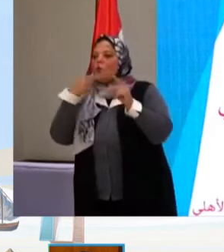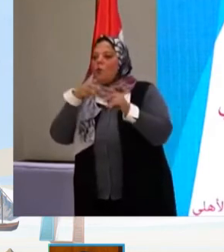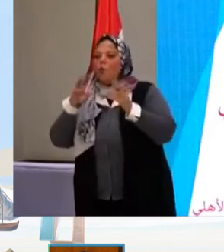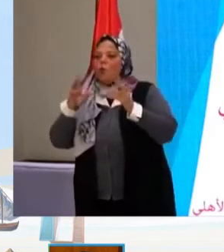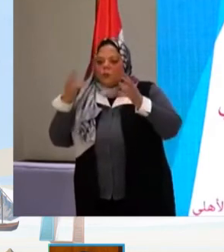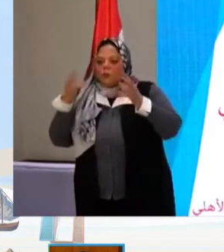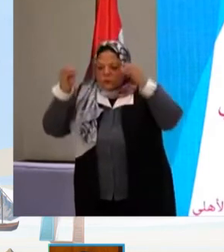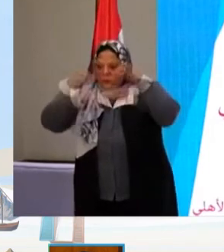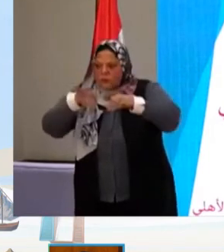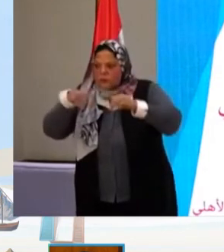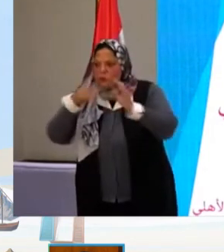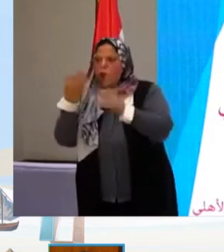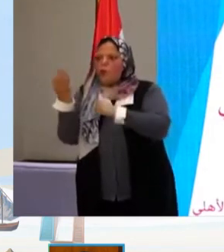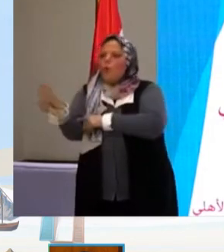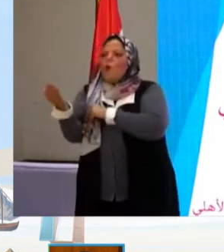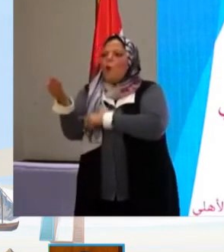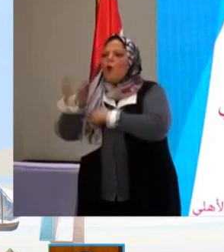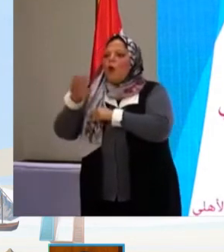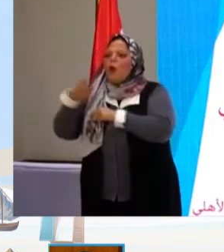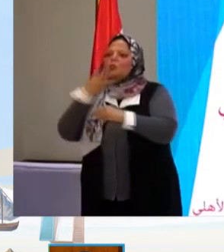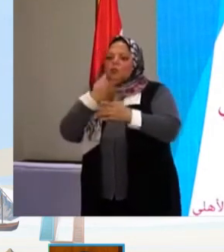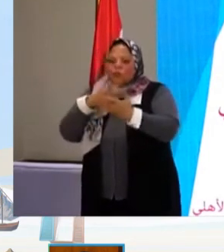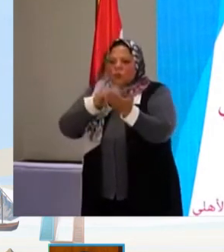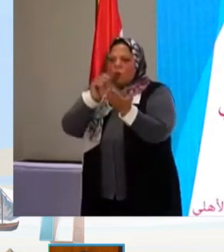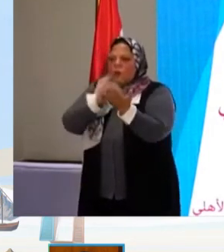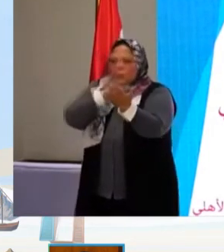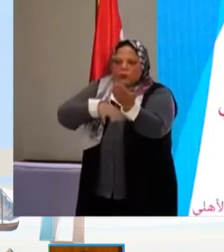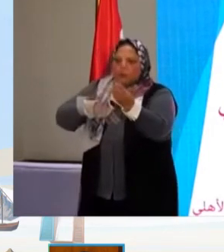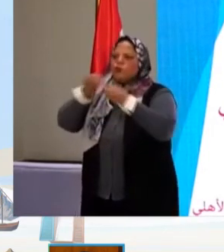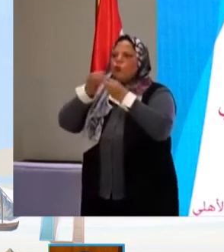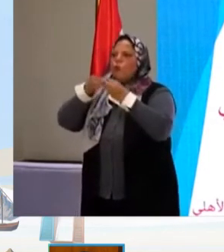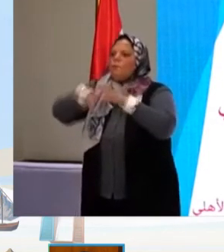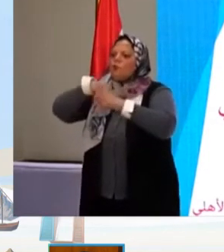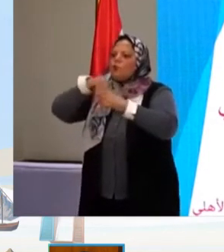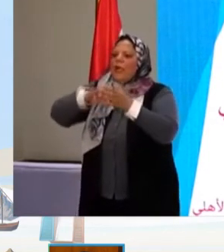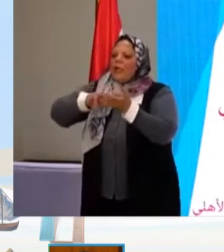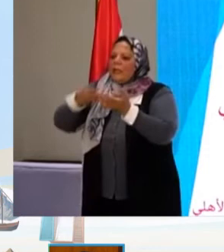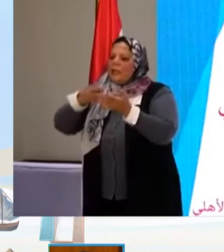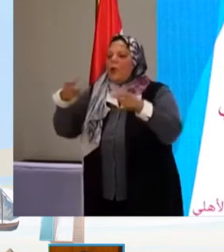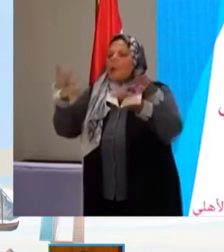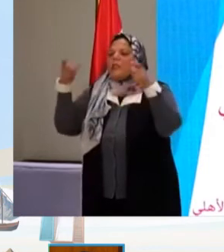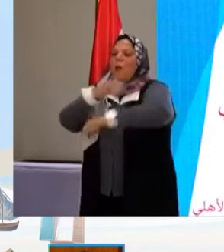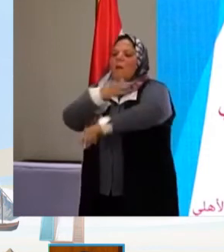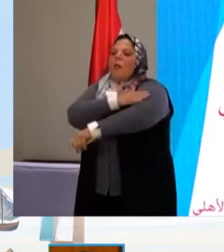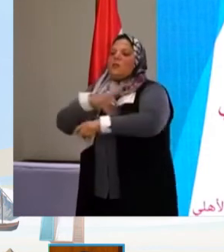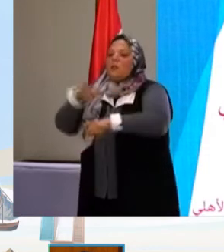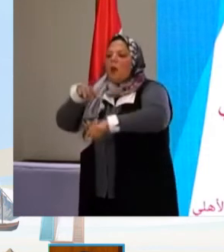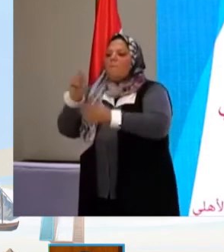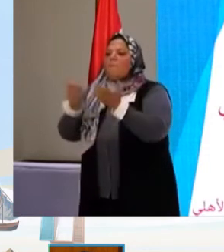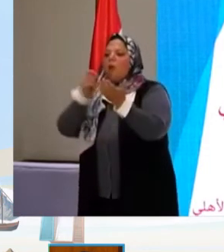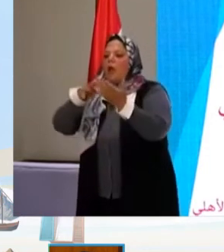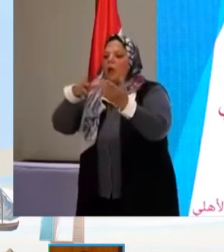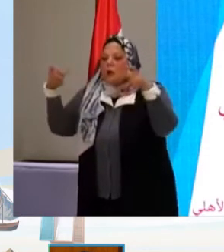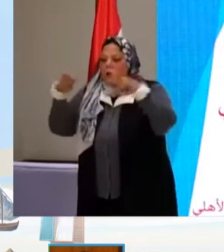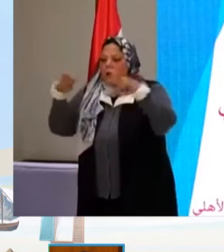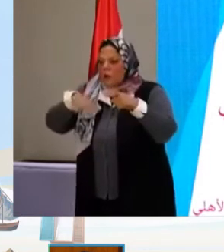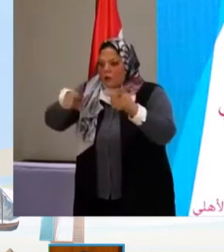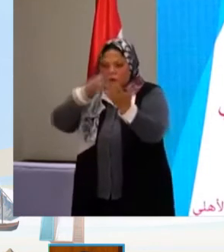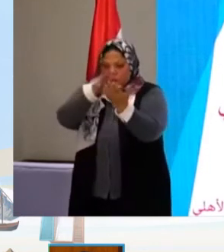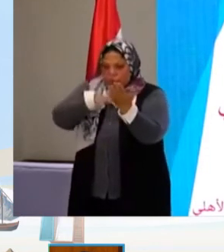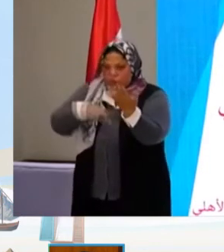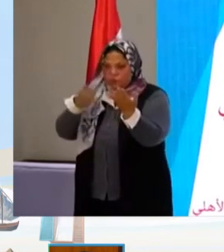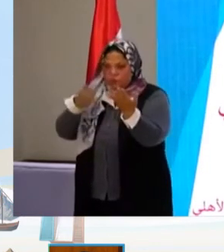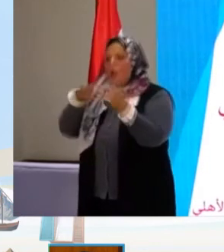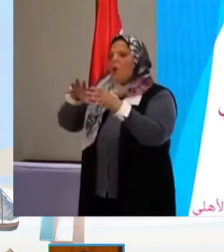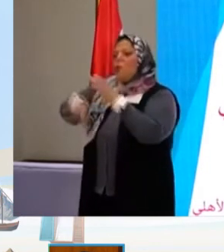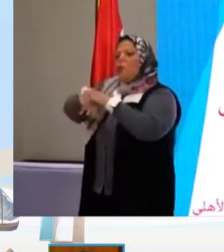ثقه من الدوله في الجمعيات الاهليه، وندي مساحه اكبر للجمعيات الاهليه حتى تتمكن ان هي تستمر، وحتى تتمكن